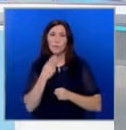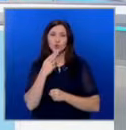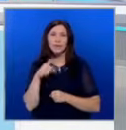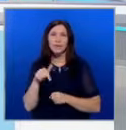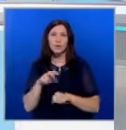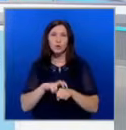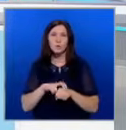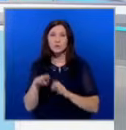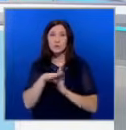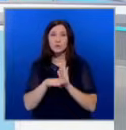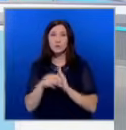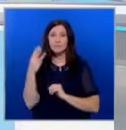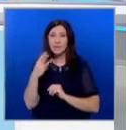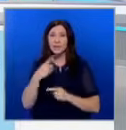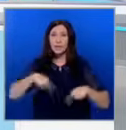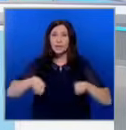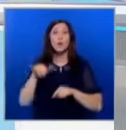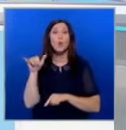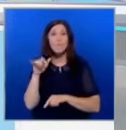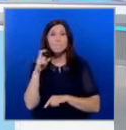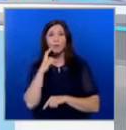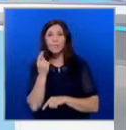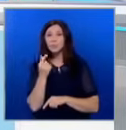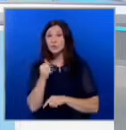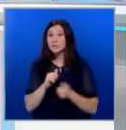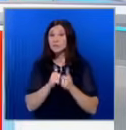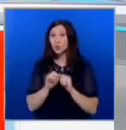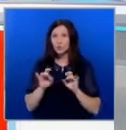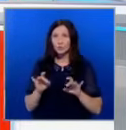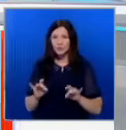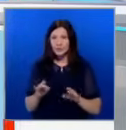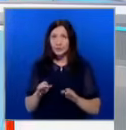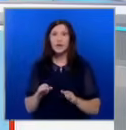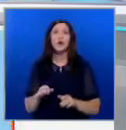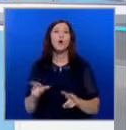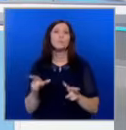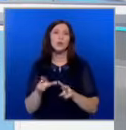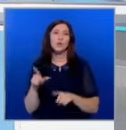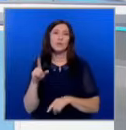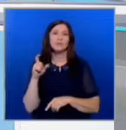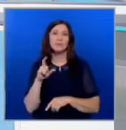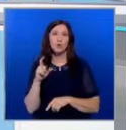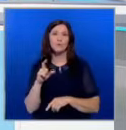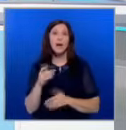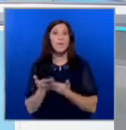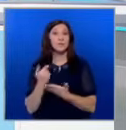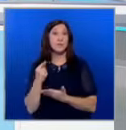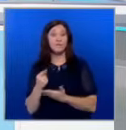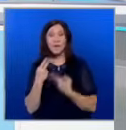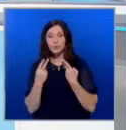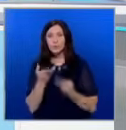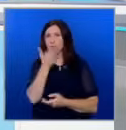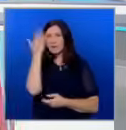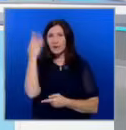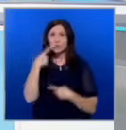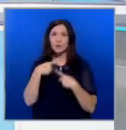Григор Димитров се класира за третия кръг на Уимбълдън. Подробностите в спортните новини от Моника Симеонова. Преди това е прогнозата за